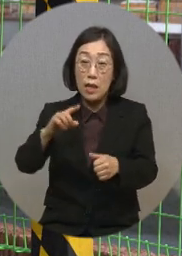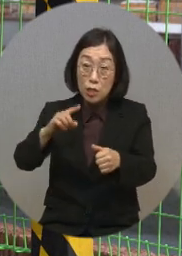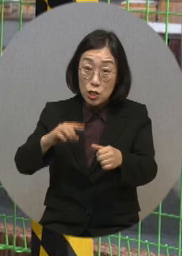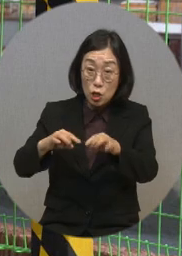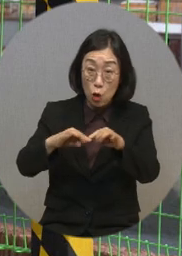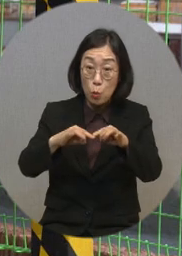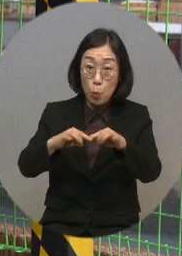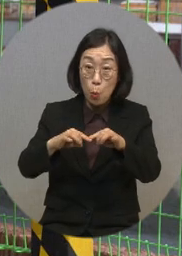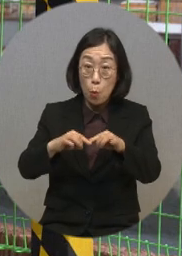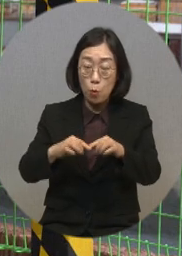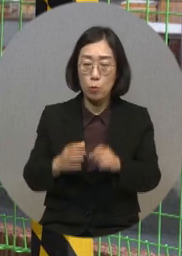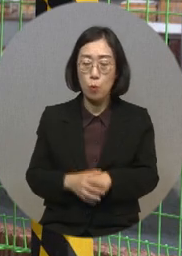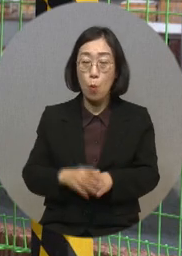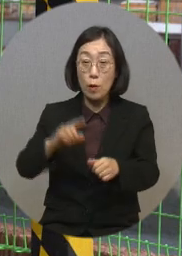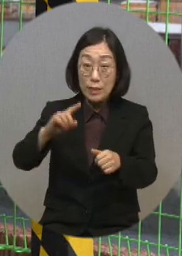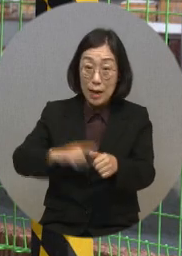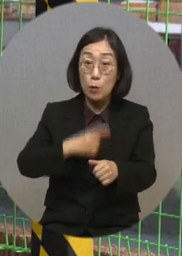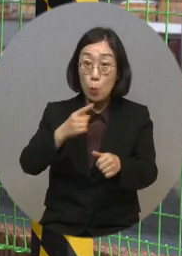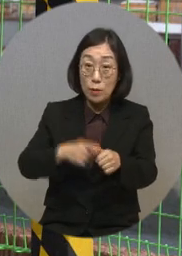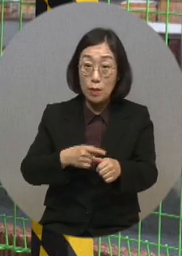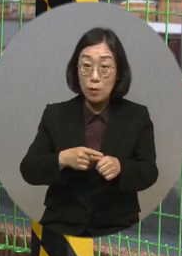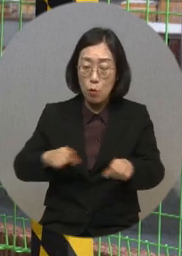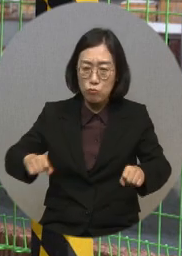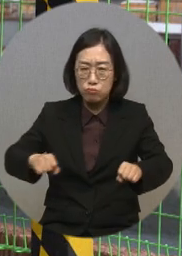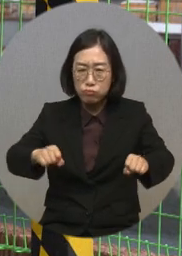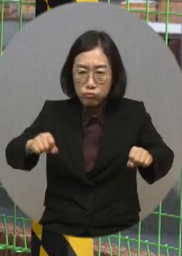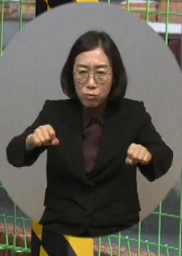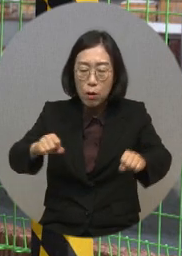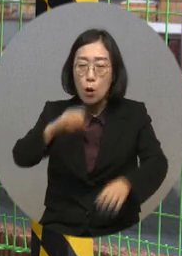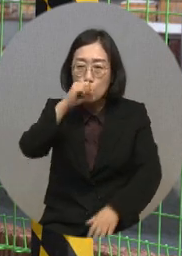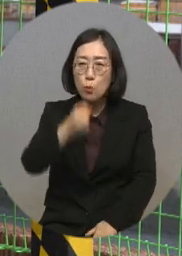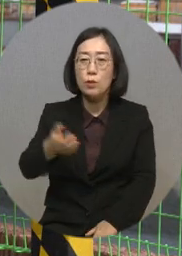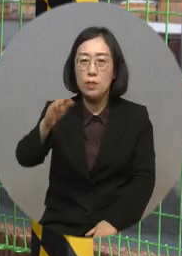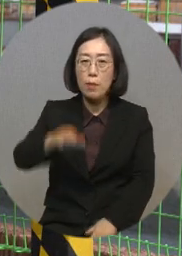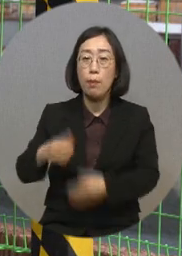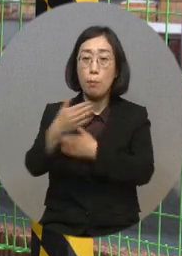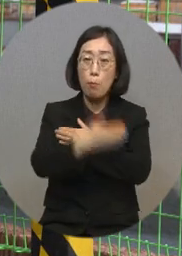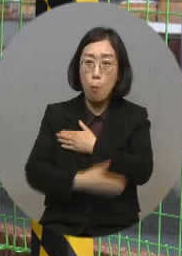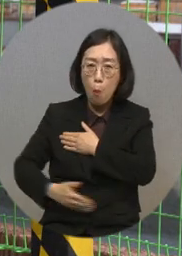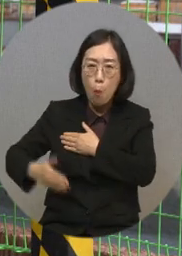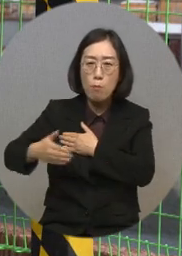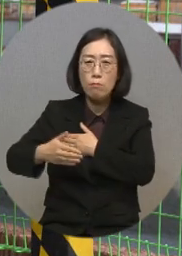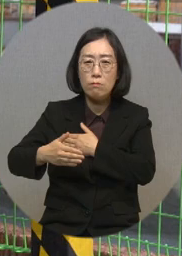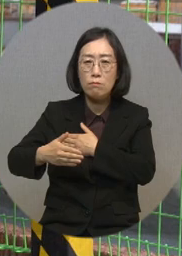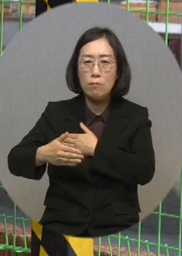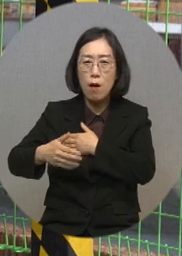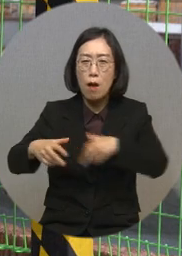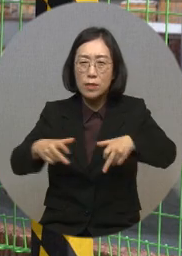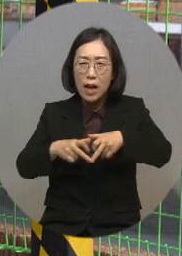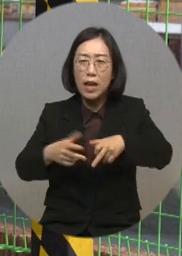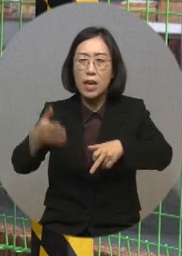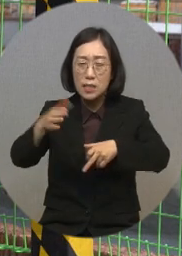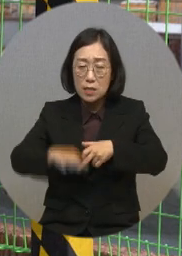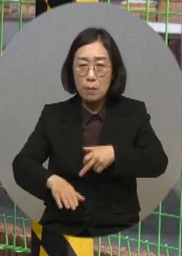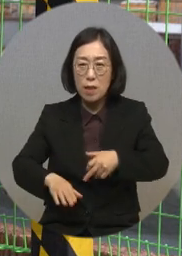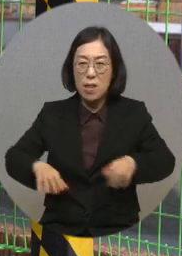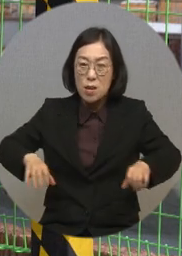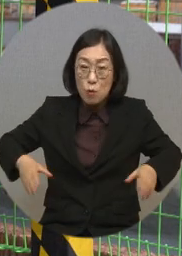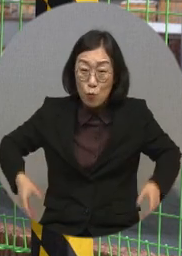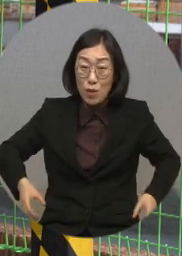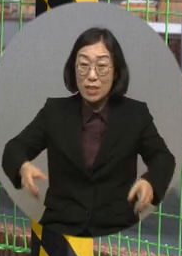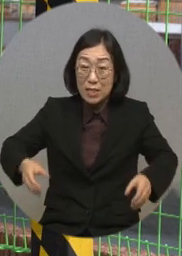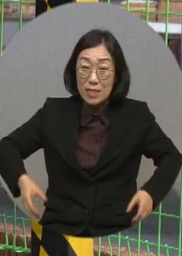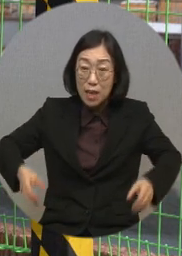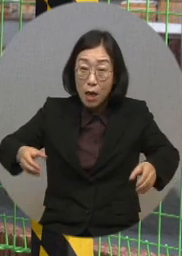그나마 이동할 때 불편이 좀 덜할 텐데 저는 사지마비인데도 휠체어를 이렇게 타는 이유는